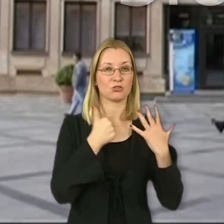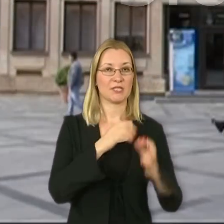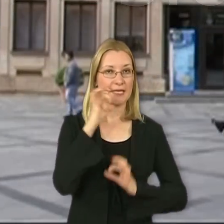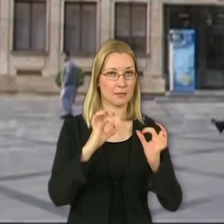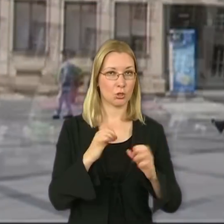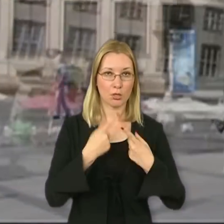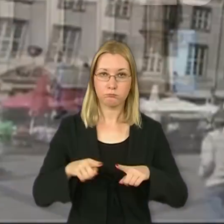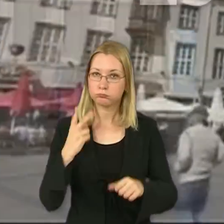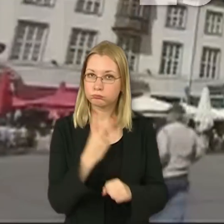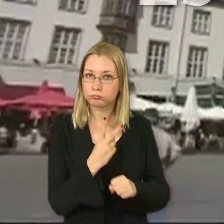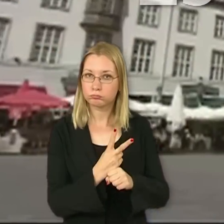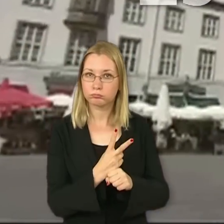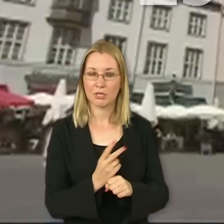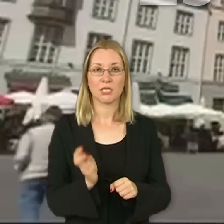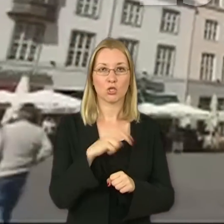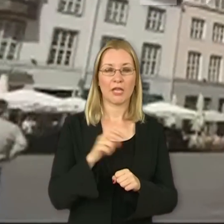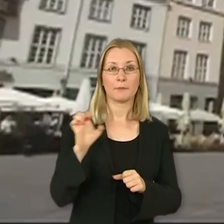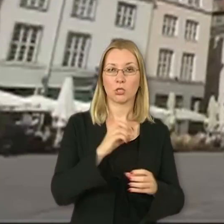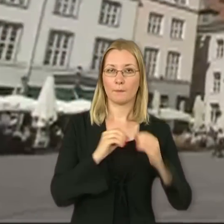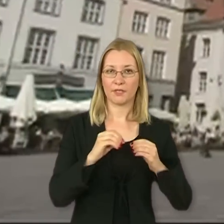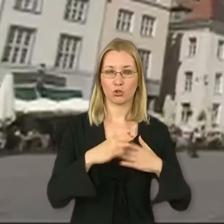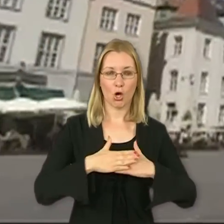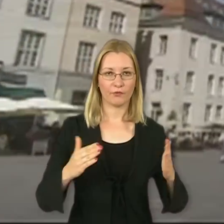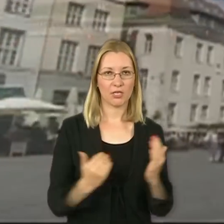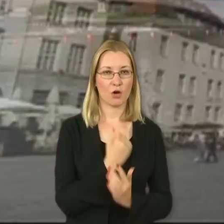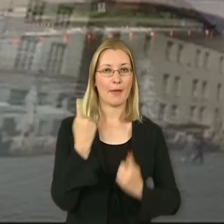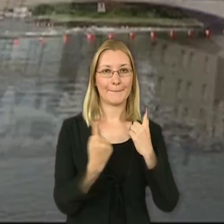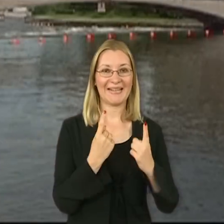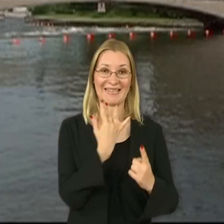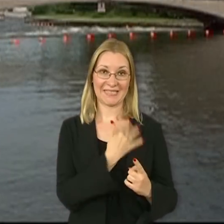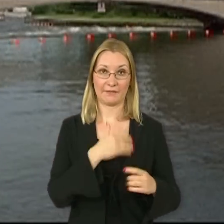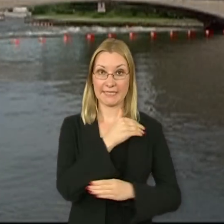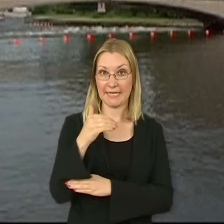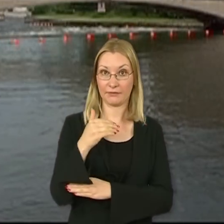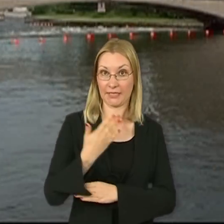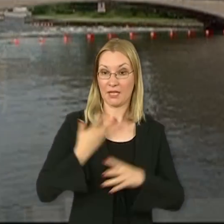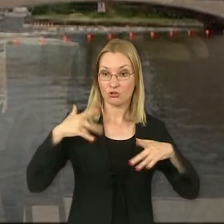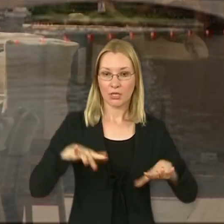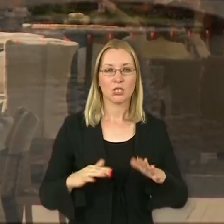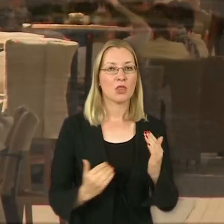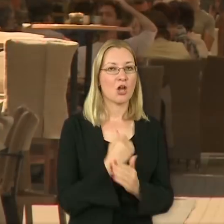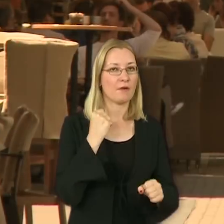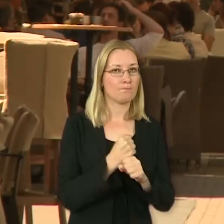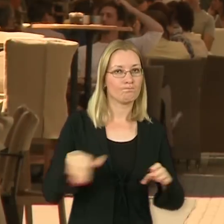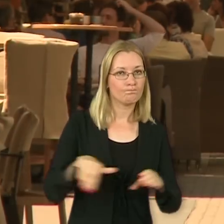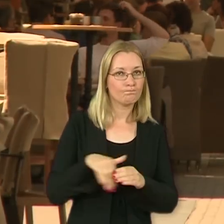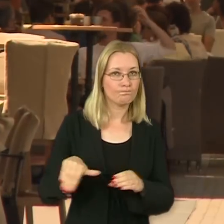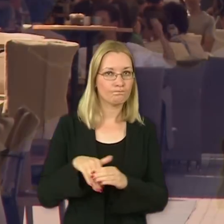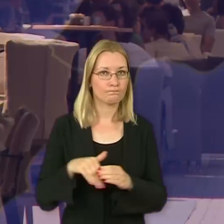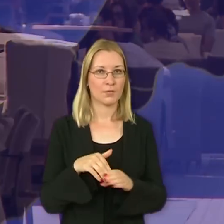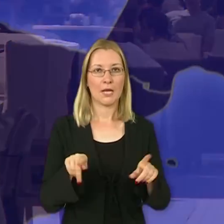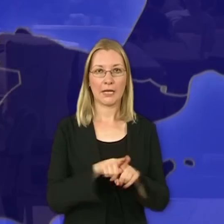55, a u Estoniji čak za 60%. Sudjelovanjem na europskom tržištu otvorit će se nove prilike za hrvatske tvrtke, a za naše građane nova radna